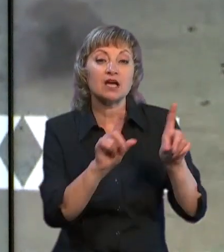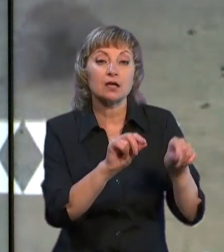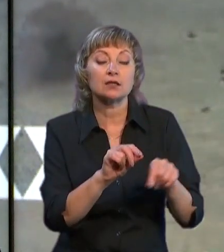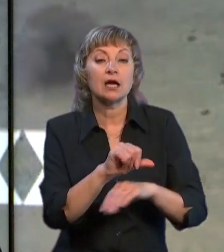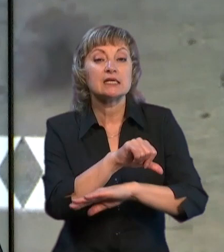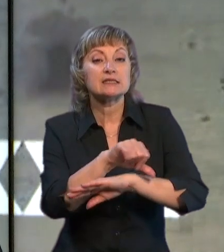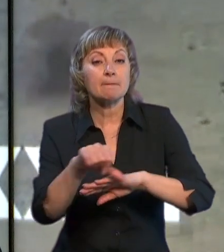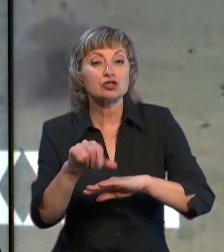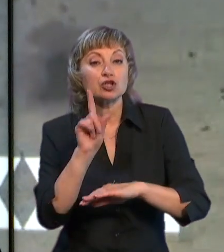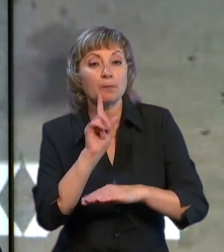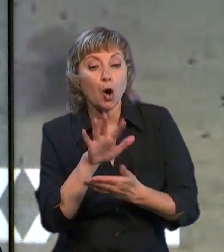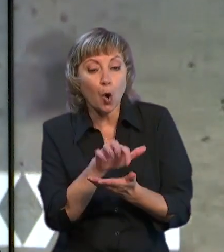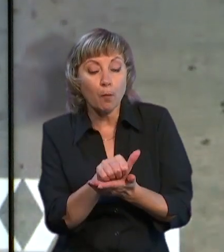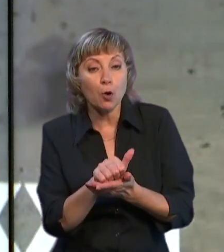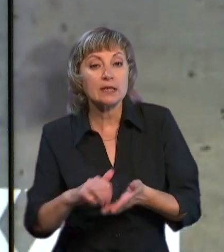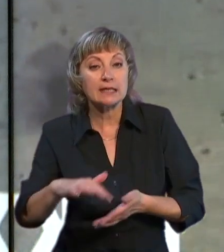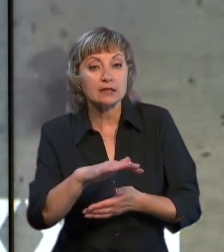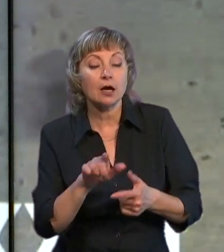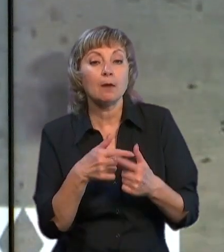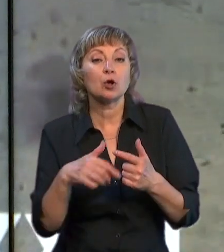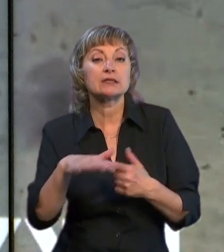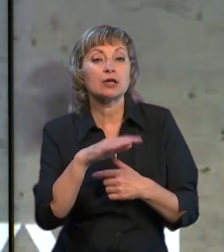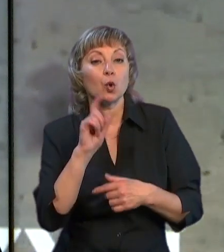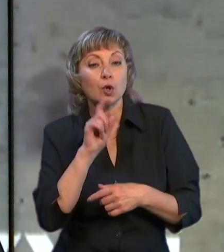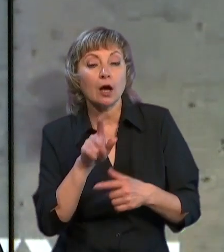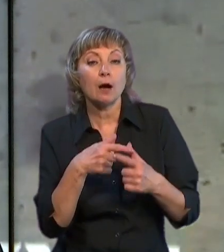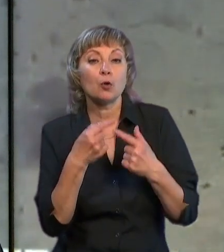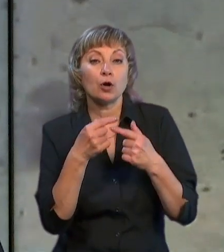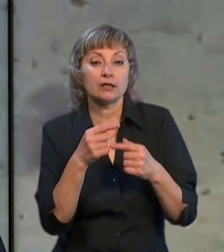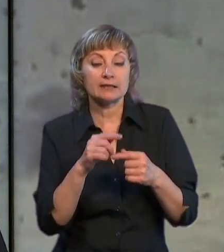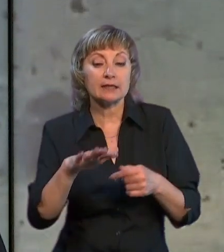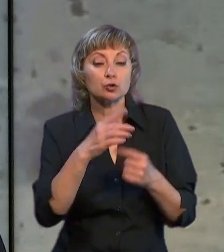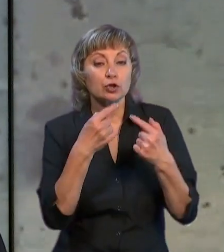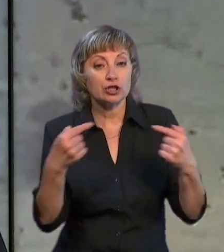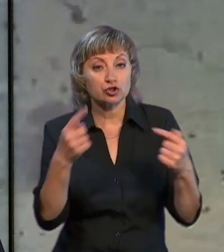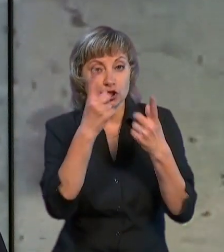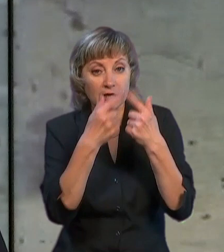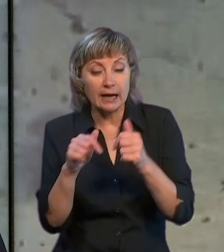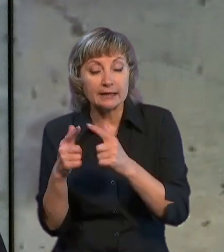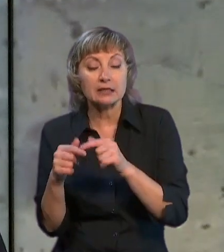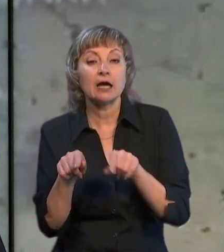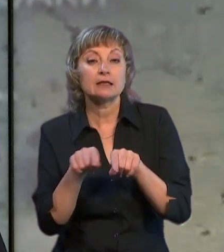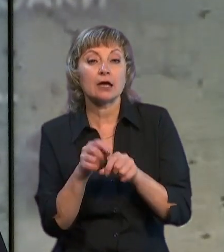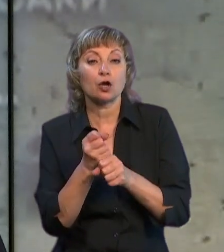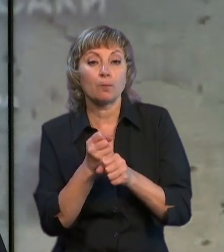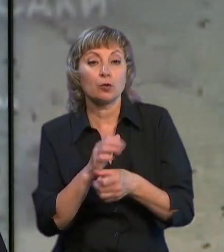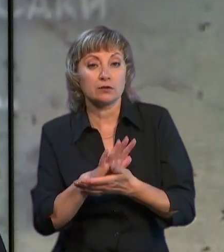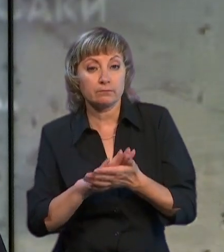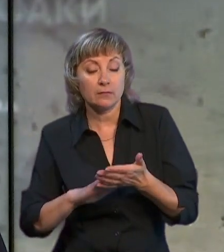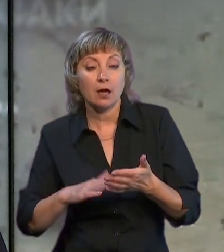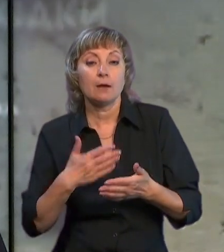межі тимчасово окупованих територій, або на територію України, або на територію інших країн. Але така робота йде, і ми, звичайно,